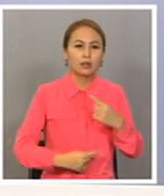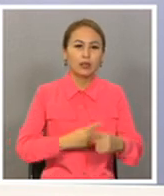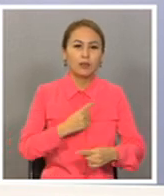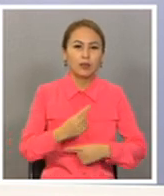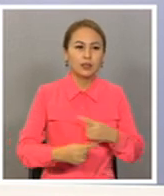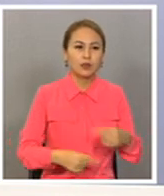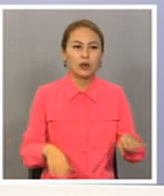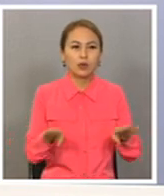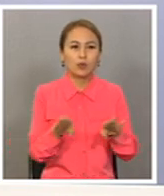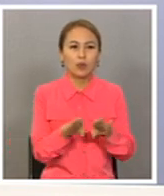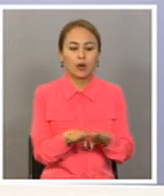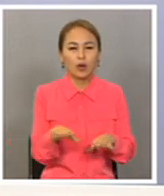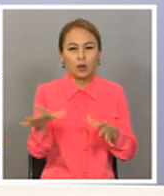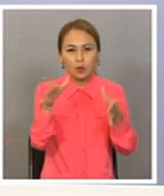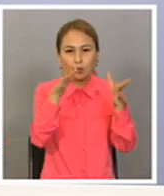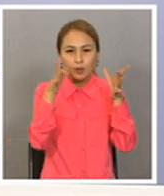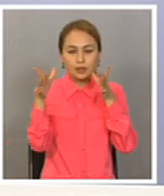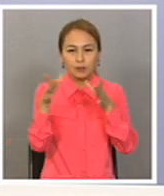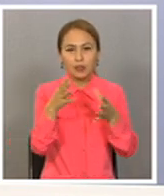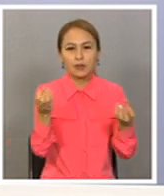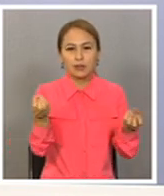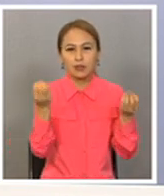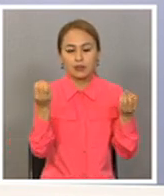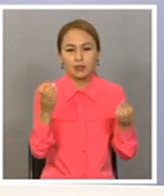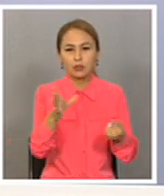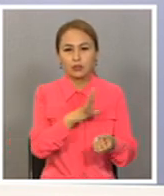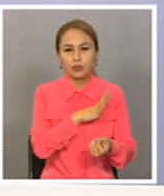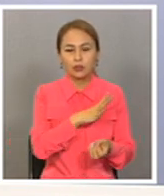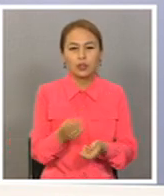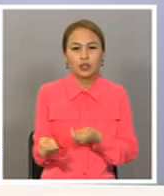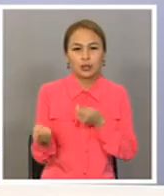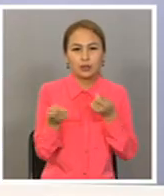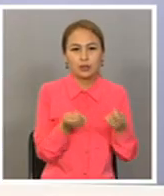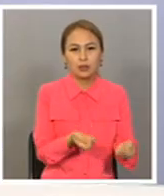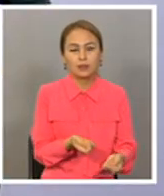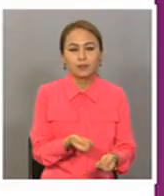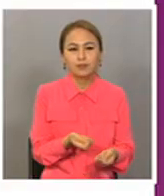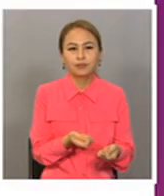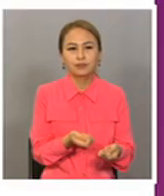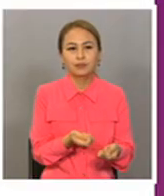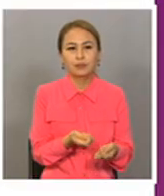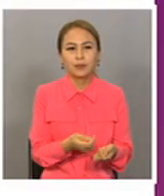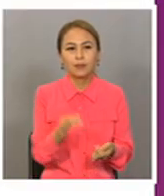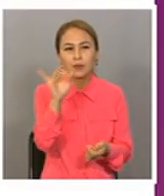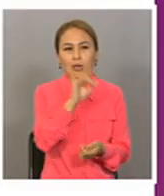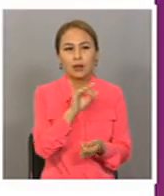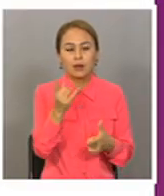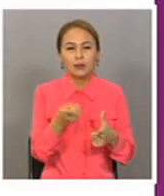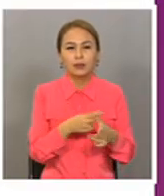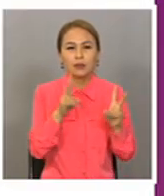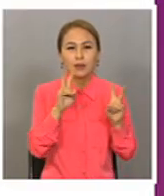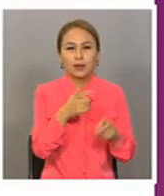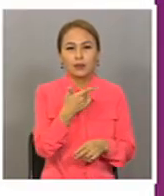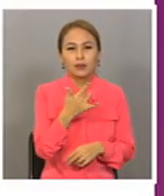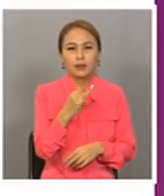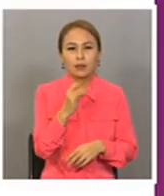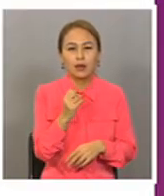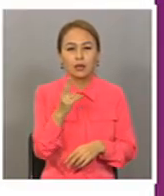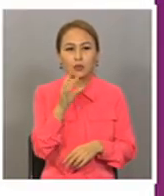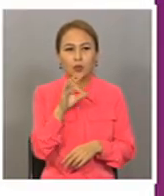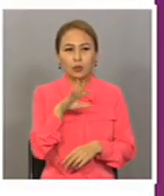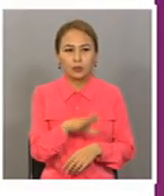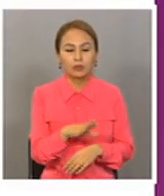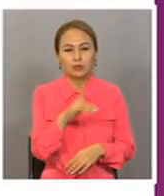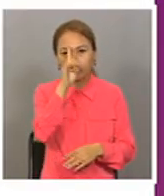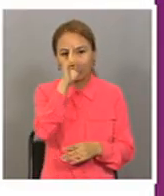мекендеген көк аспанға салтанатты түрде жеткізеді деп сенді. Тарих атасы Геродот сақтардың күнге